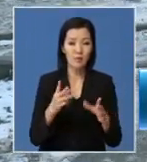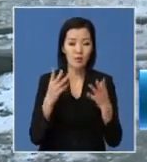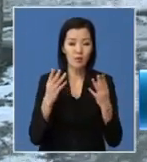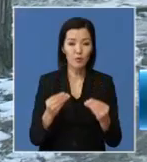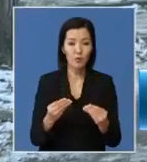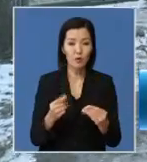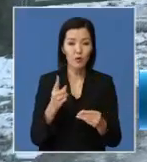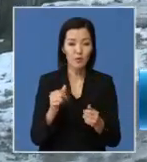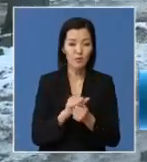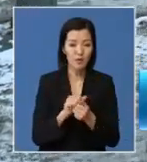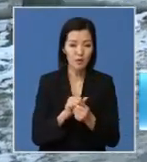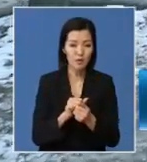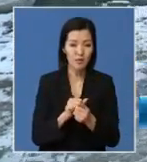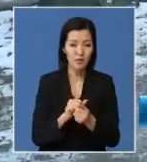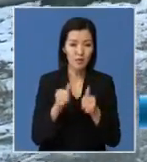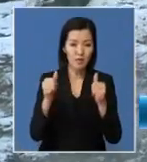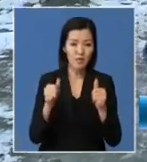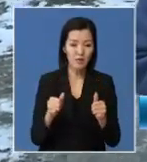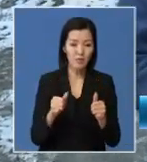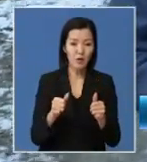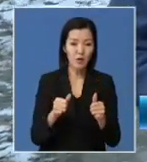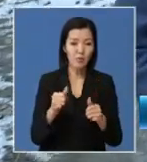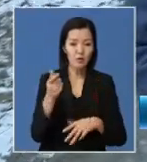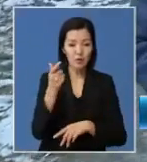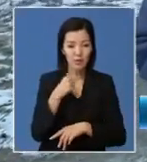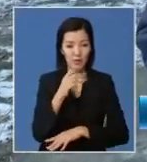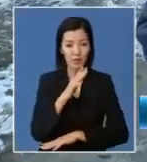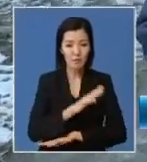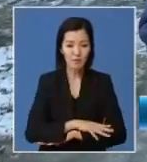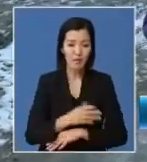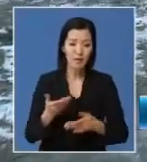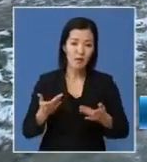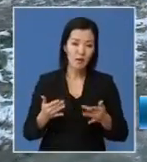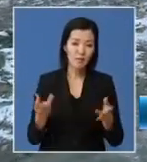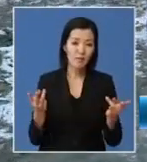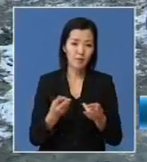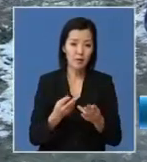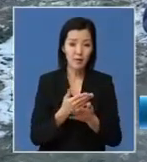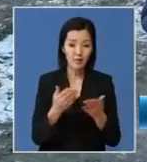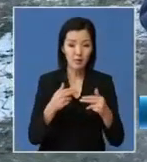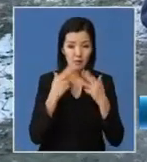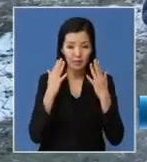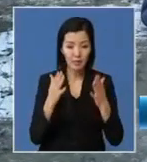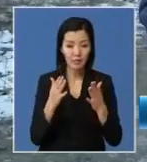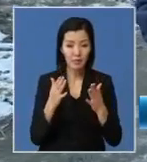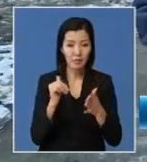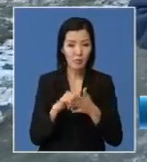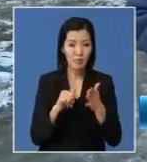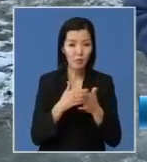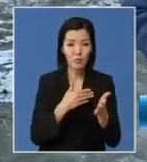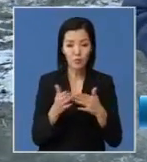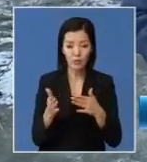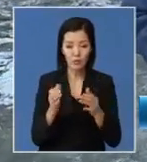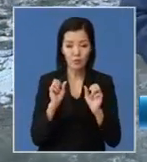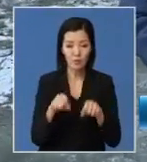Бір ғана қағаз болғанымен оны ілудің өзіндік тәртібі, талабы бар. Ал соны сізбен біз ескерсек, бұл олқылықтың орнына толар